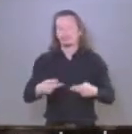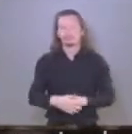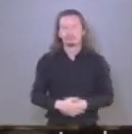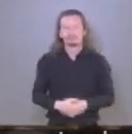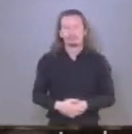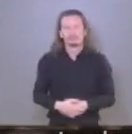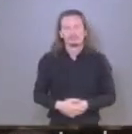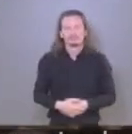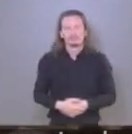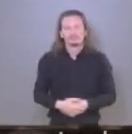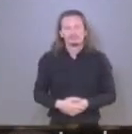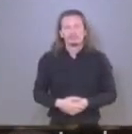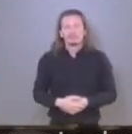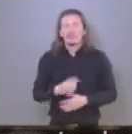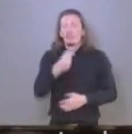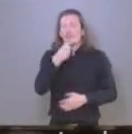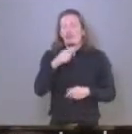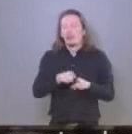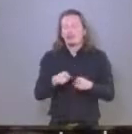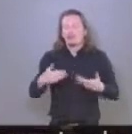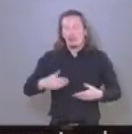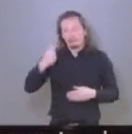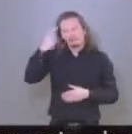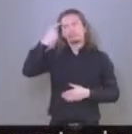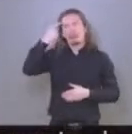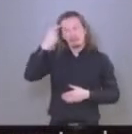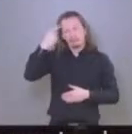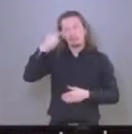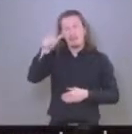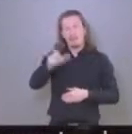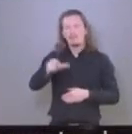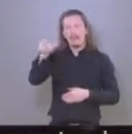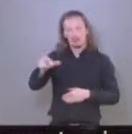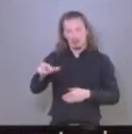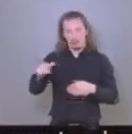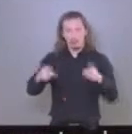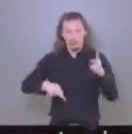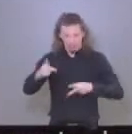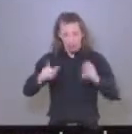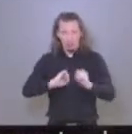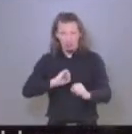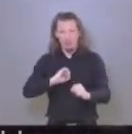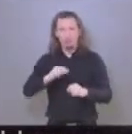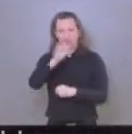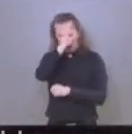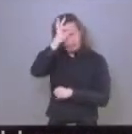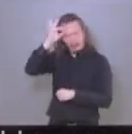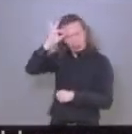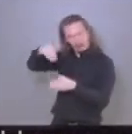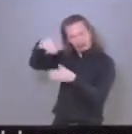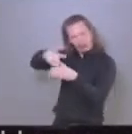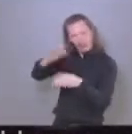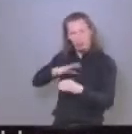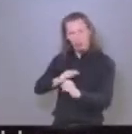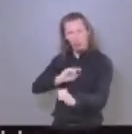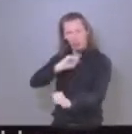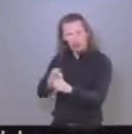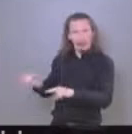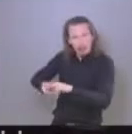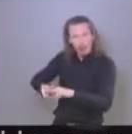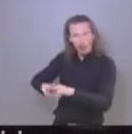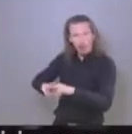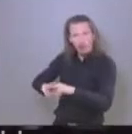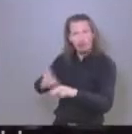ce sera le moment d'avoir une pensée pour ceux qui peuvent être condamnés à mort en Arabie Saoudite parce que